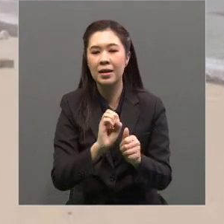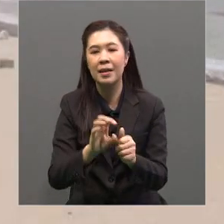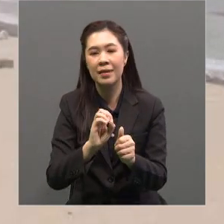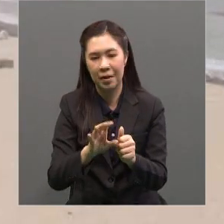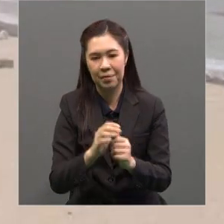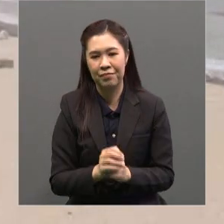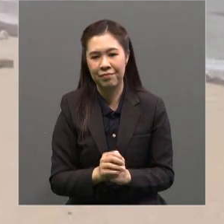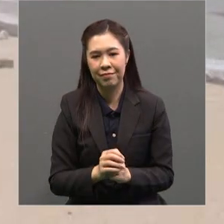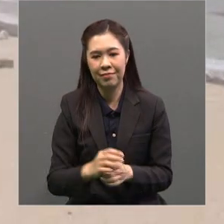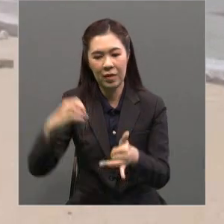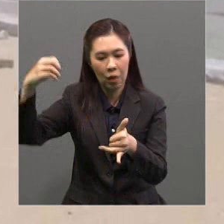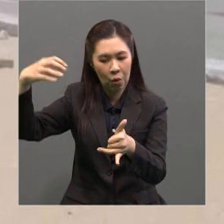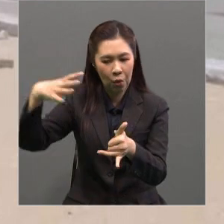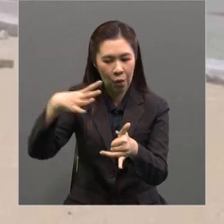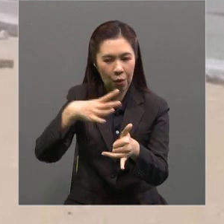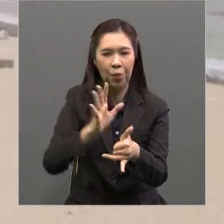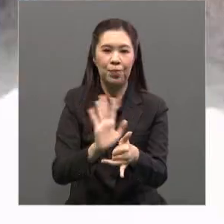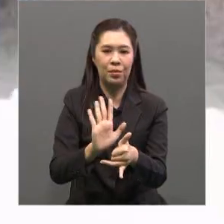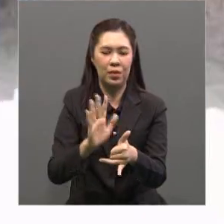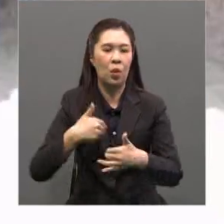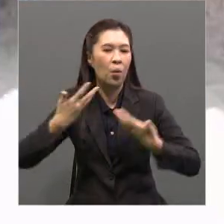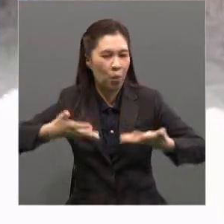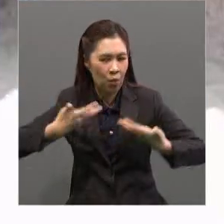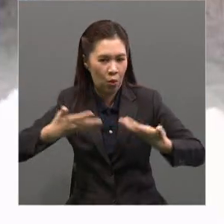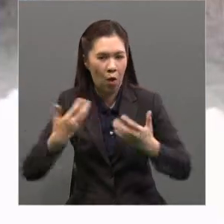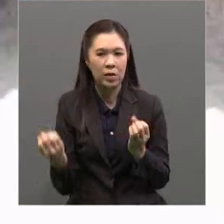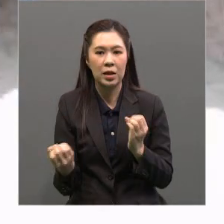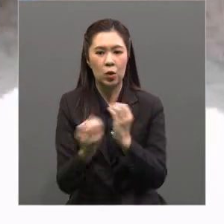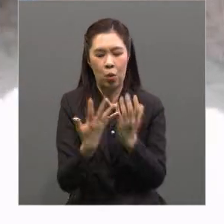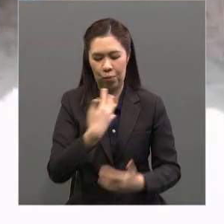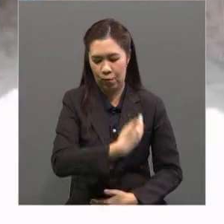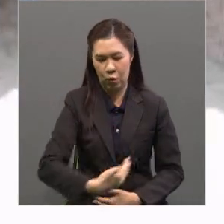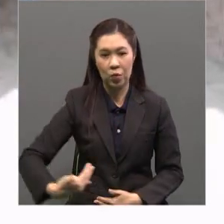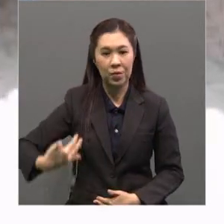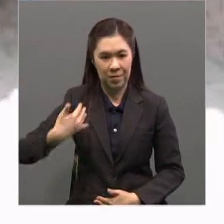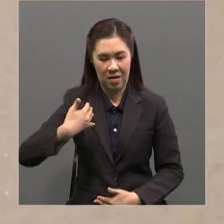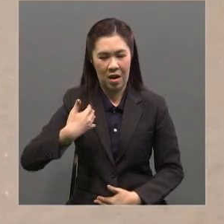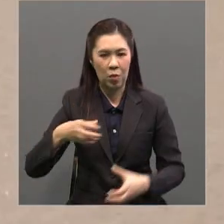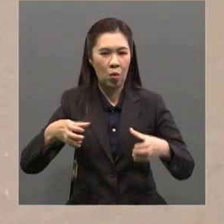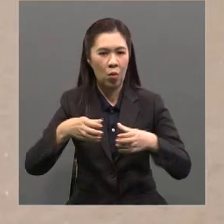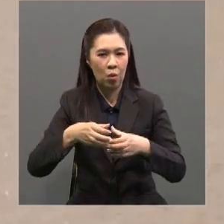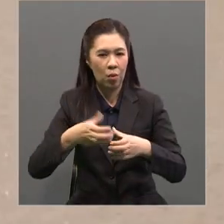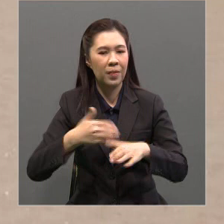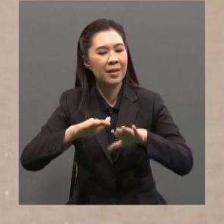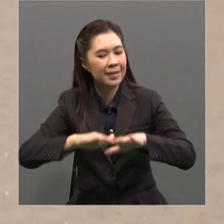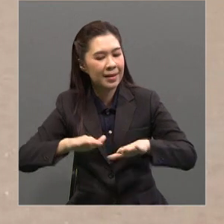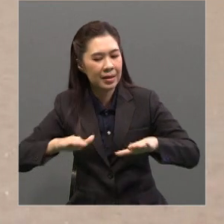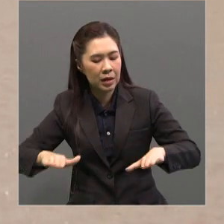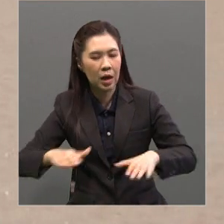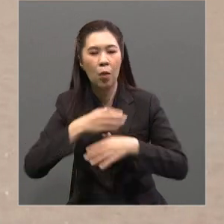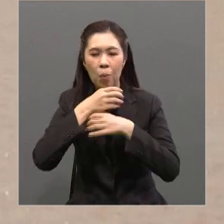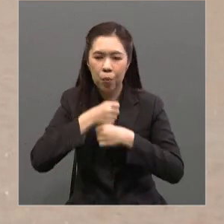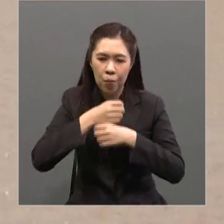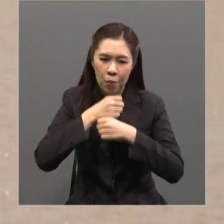ให้เลี่ยงการออกแดดเพราะว่าอากาศที่มันร้อนจัดส่งผลกระทบต่อสุขภาพโดยเฉพาะกลุ่มเสี่ยงอย่างเช่นเด็กผู้สูงอายุ